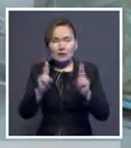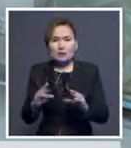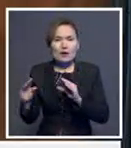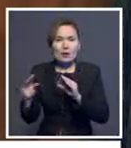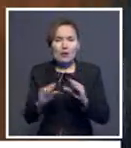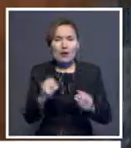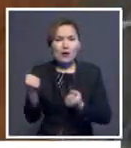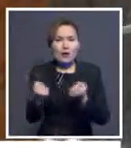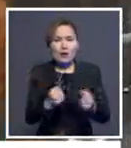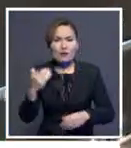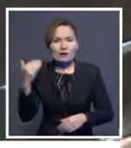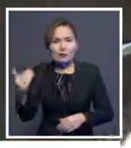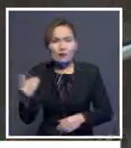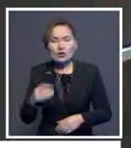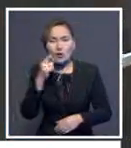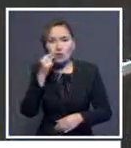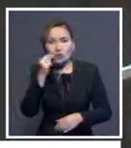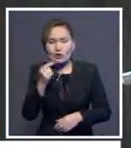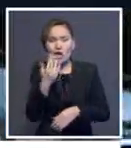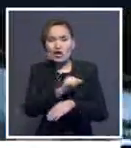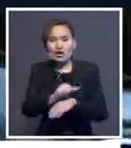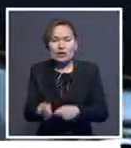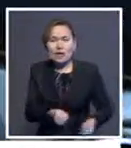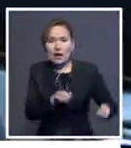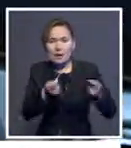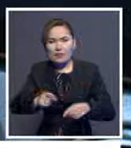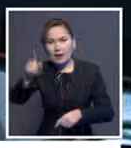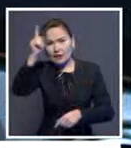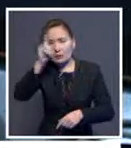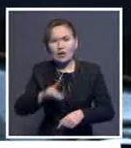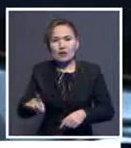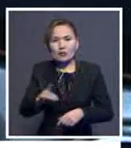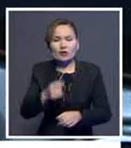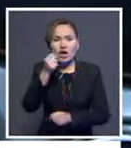темір тұлпардың иесі Николай Выходец. Су жаңа көлік Германияда жасалған.